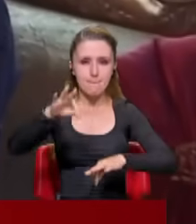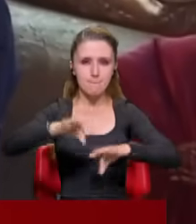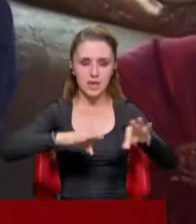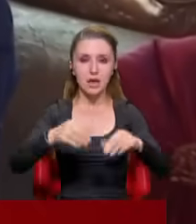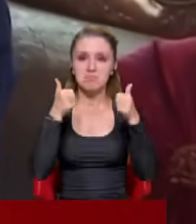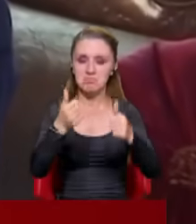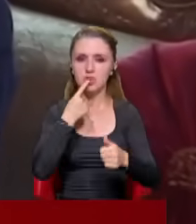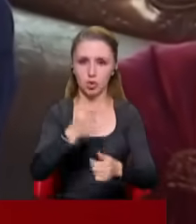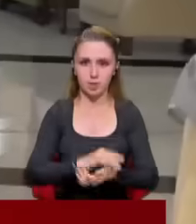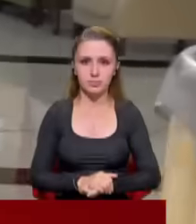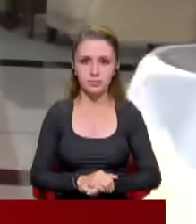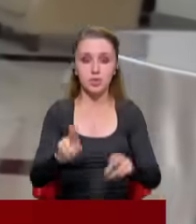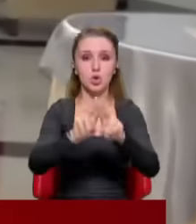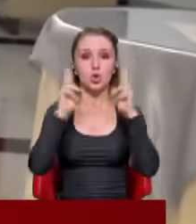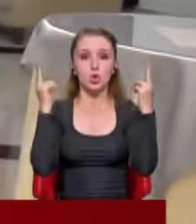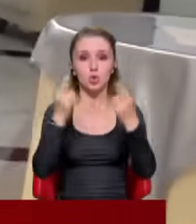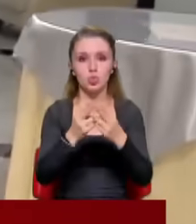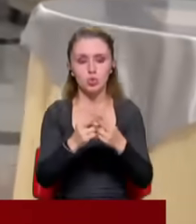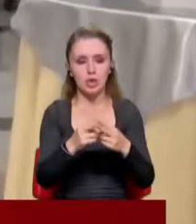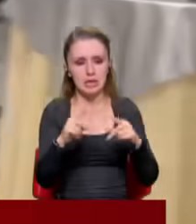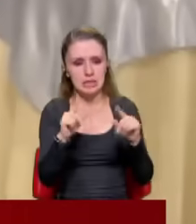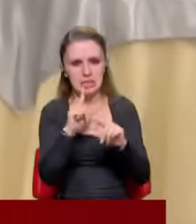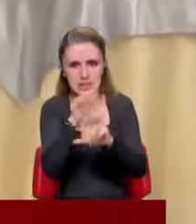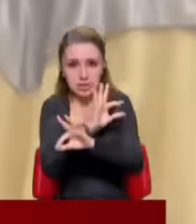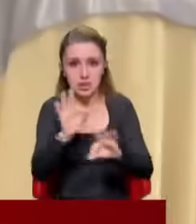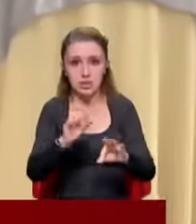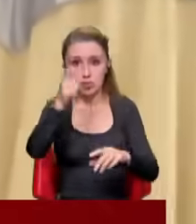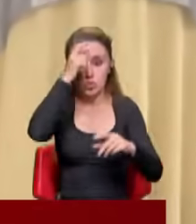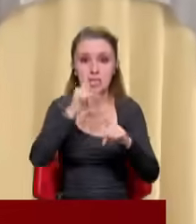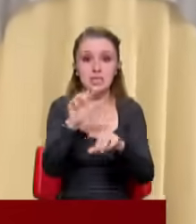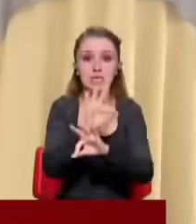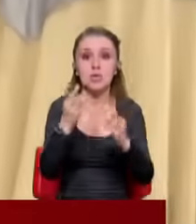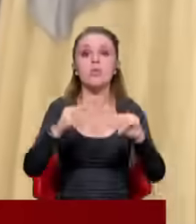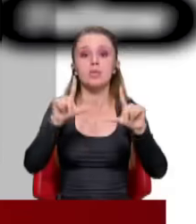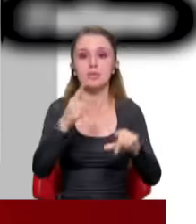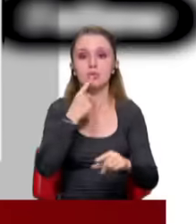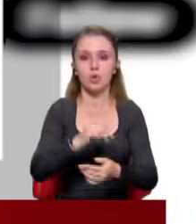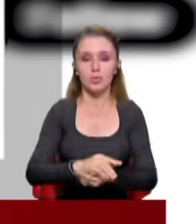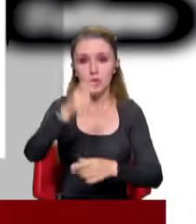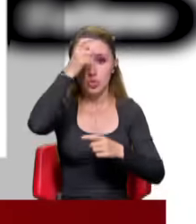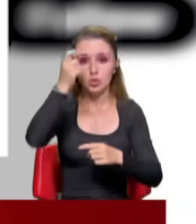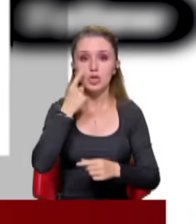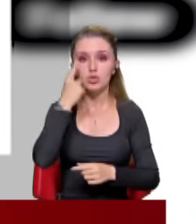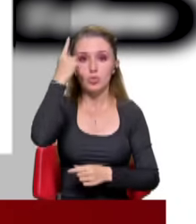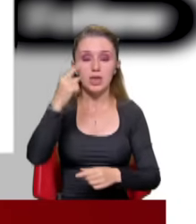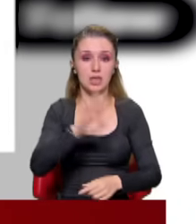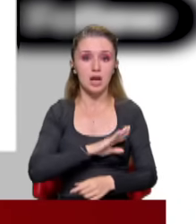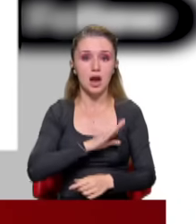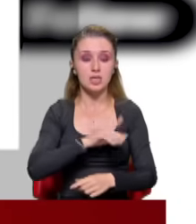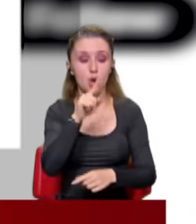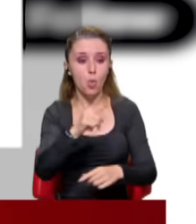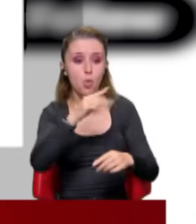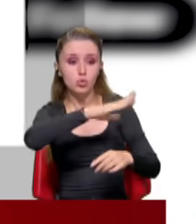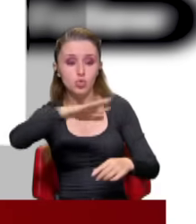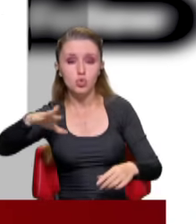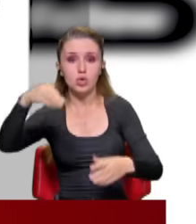girişim olduğunu söyledi dünya Kuzuların sessizliğinde Türkiye sessiz kalmamalı dedi Türkiye Cumhuriyeti gazze'yi yüzü gülen